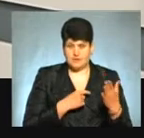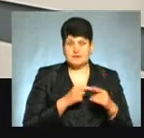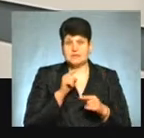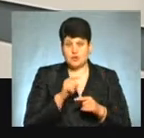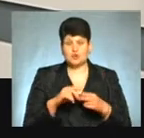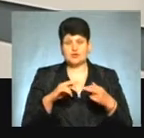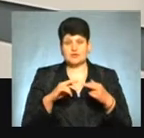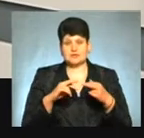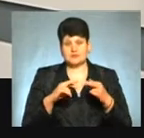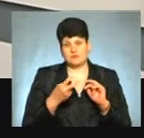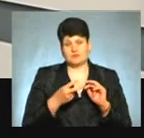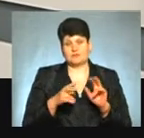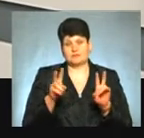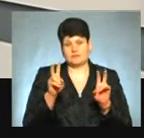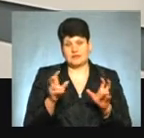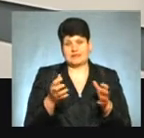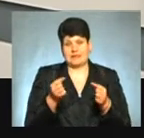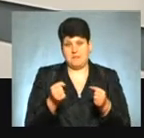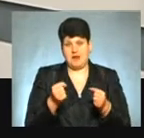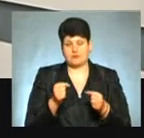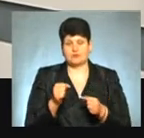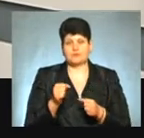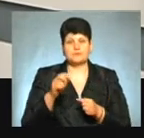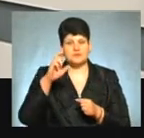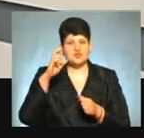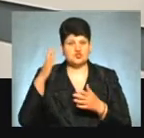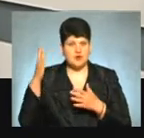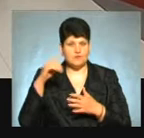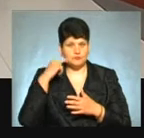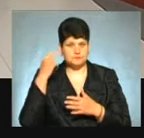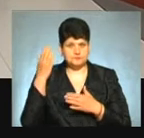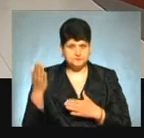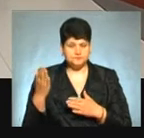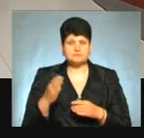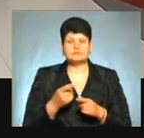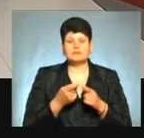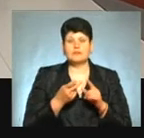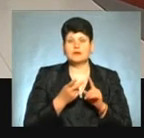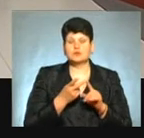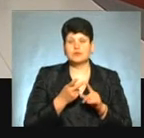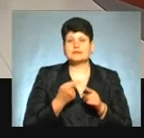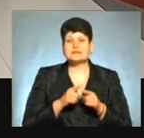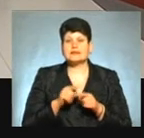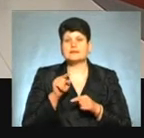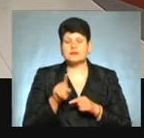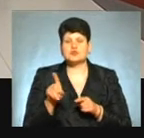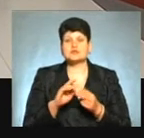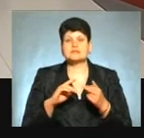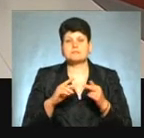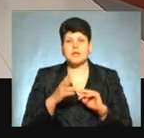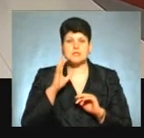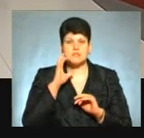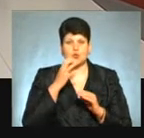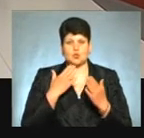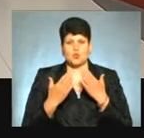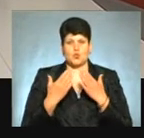що замінює скрепи, які тримають імперії, з одної сторони, з іншої сторони, це те, що заміняє собою